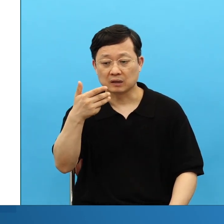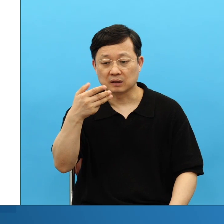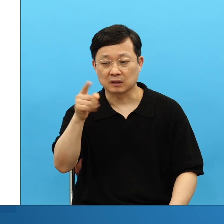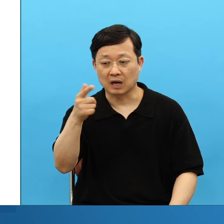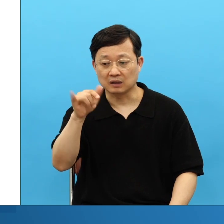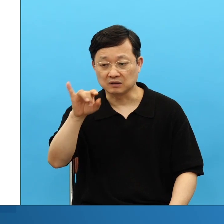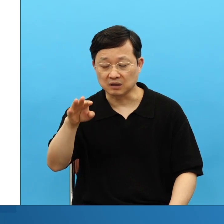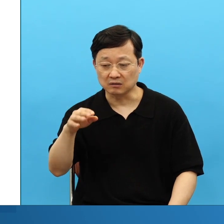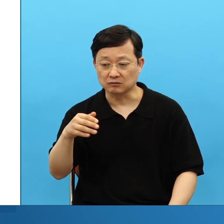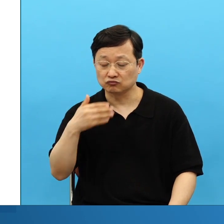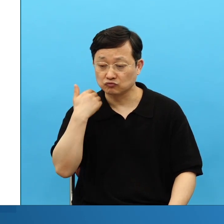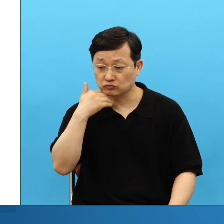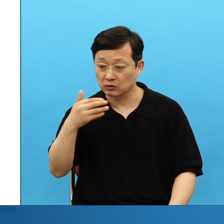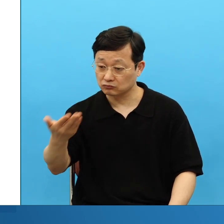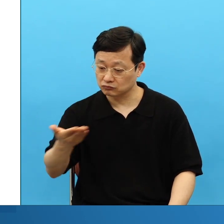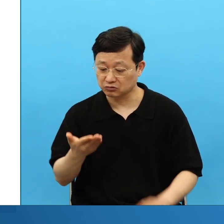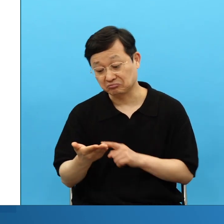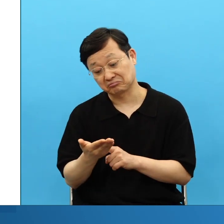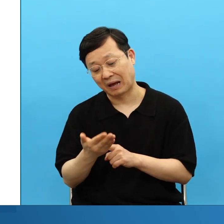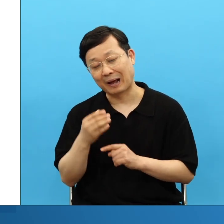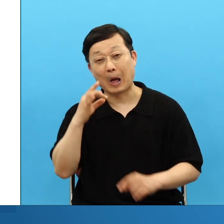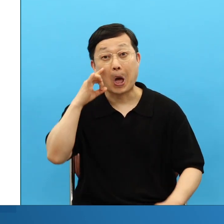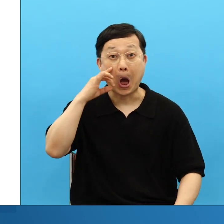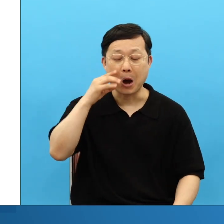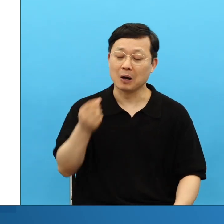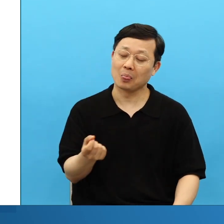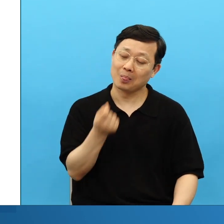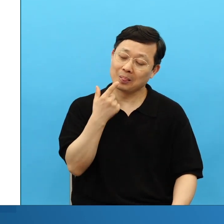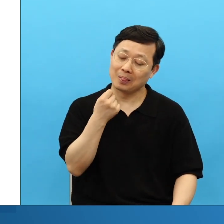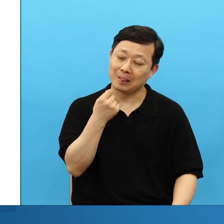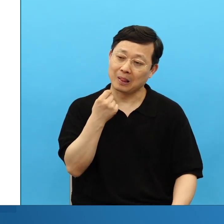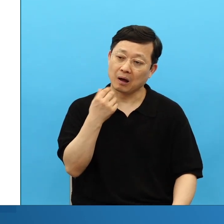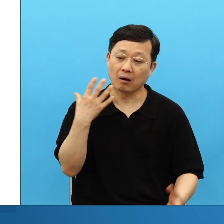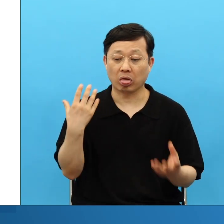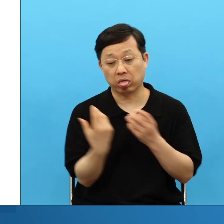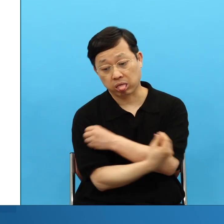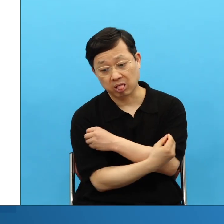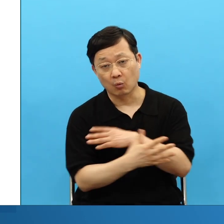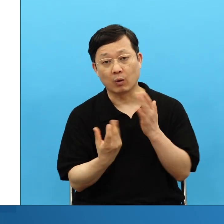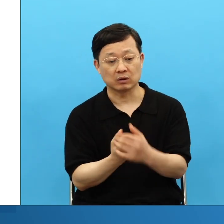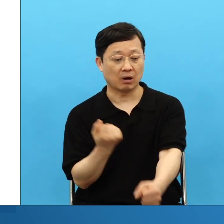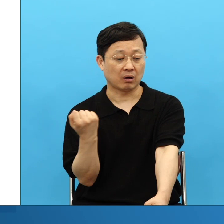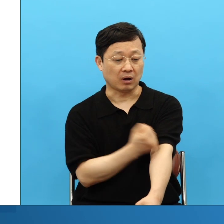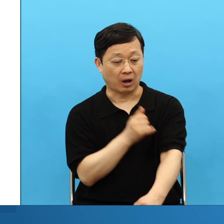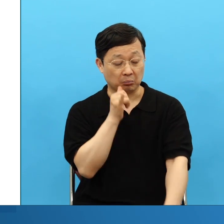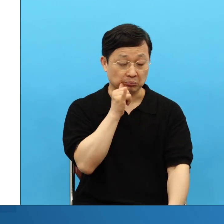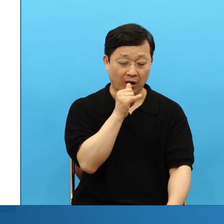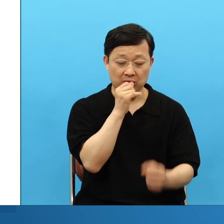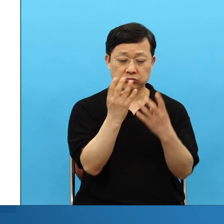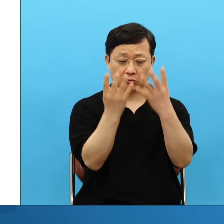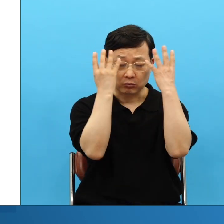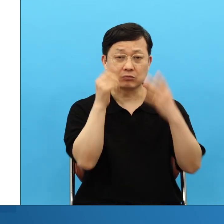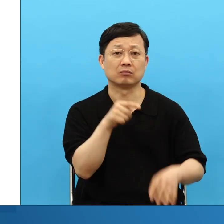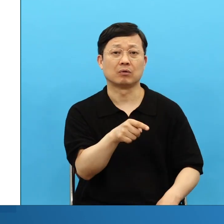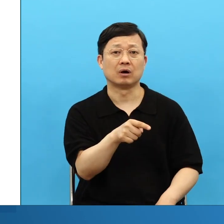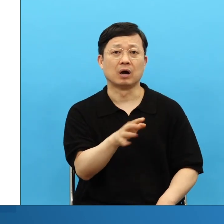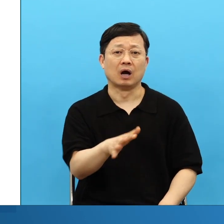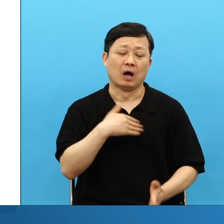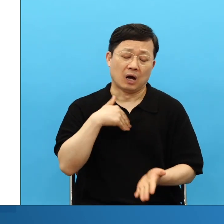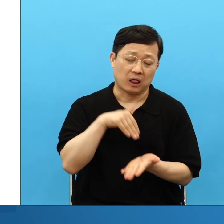그냥 재미로 하게 되었다. 근데 지금은 2년이 지난 지금은 중독자가 되어서 교도소 안에서